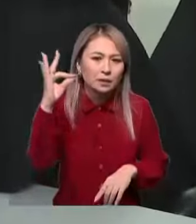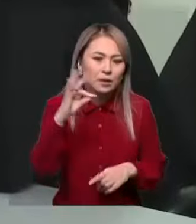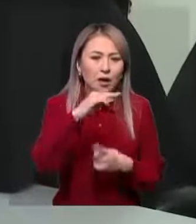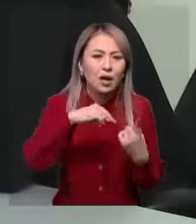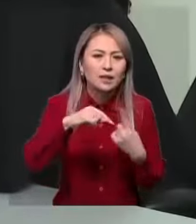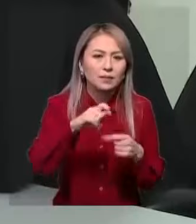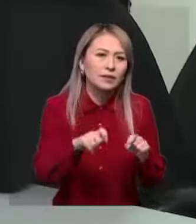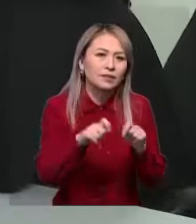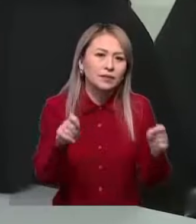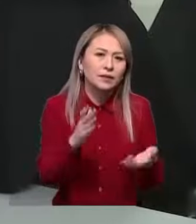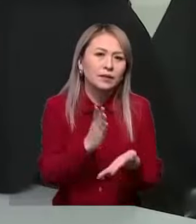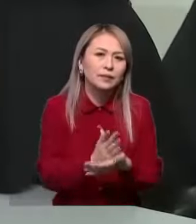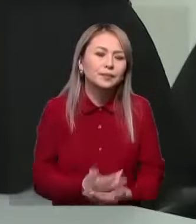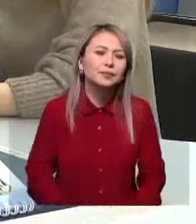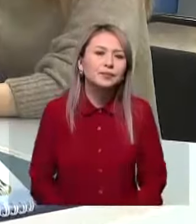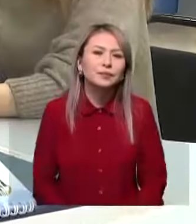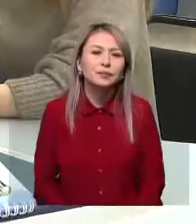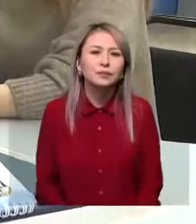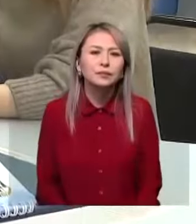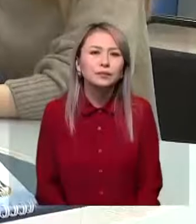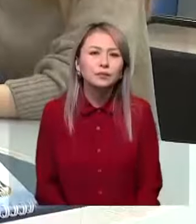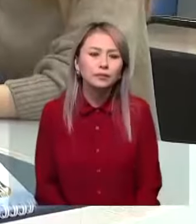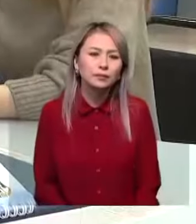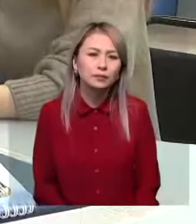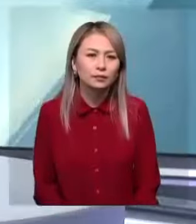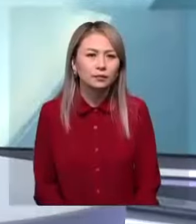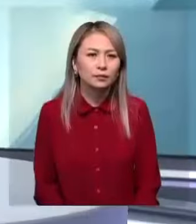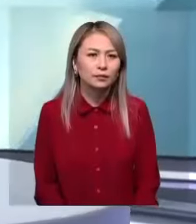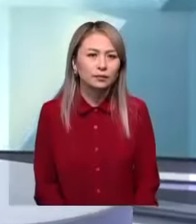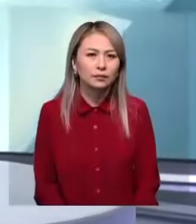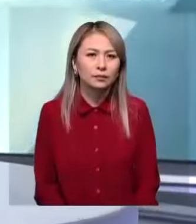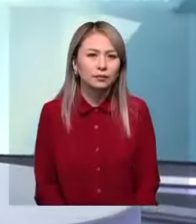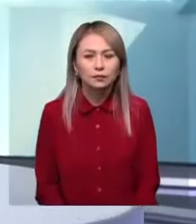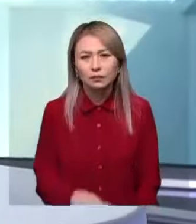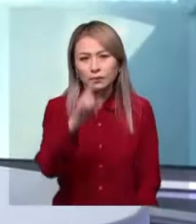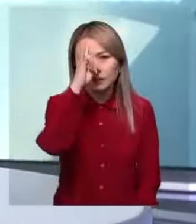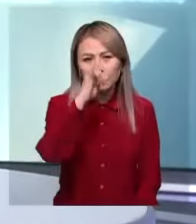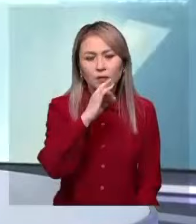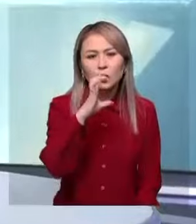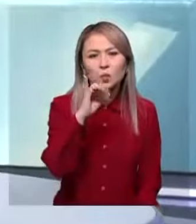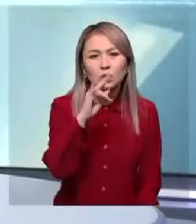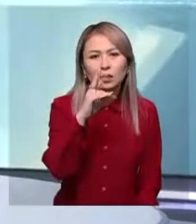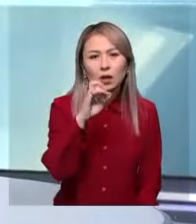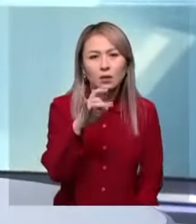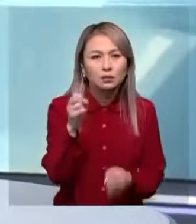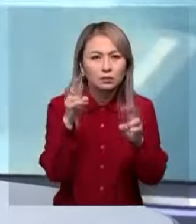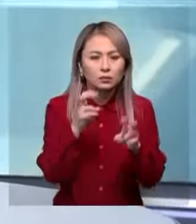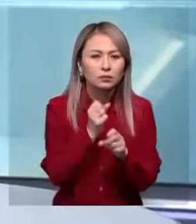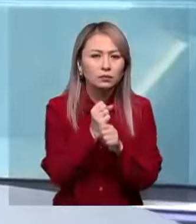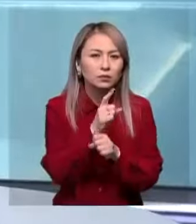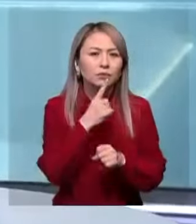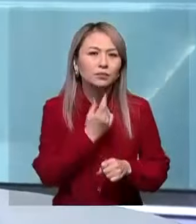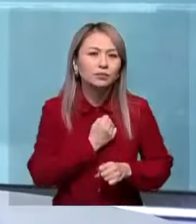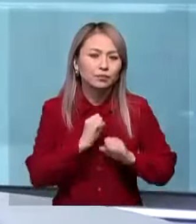кәсіпкер атанды. Даналиева Руслан Алиев, 24 кезет. Қазақстанның сұңқар арнайы жасақ жауынгерлері